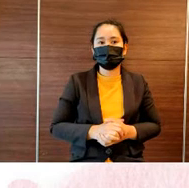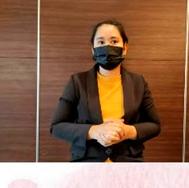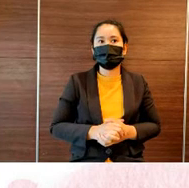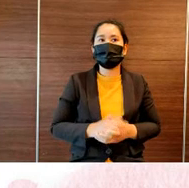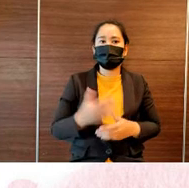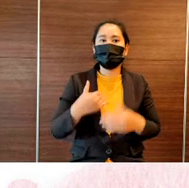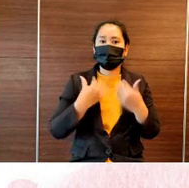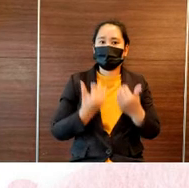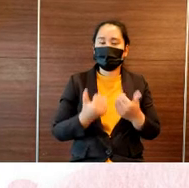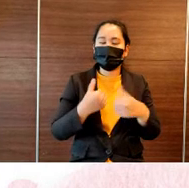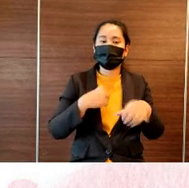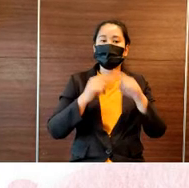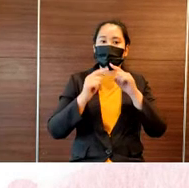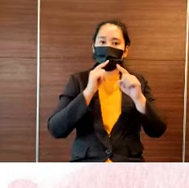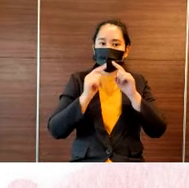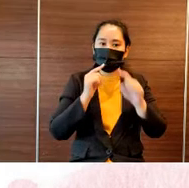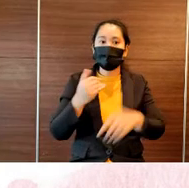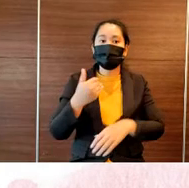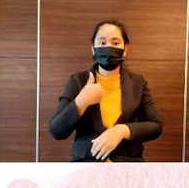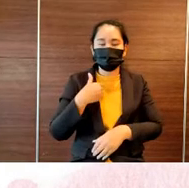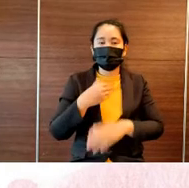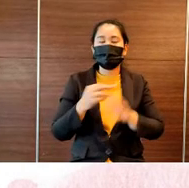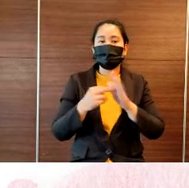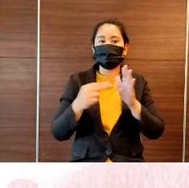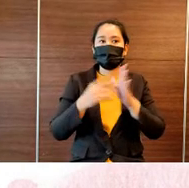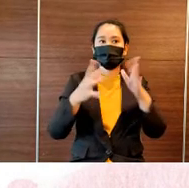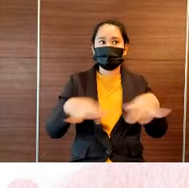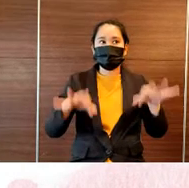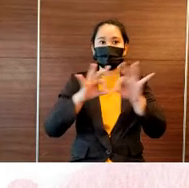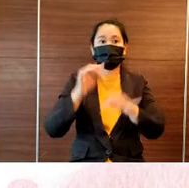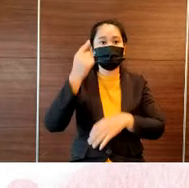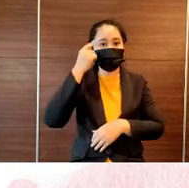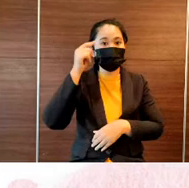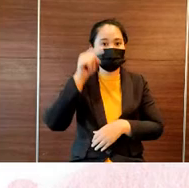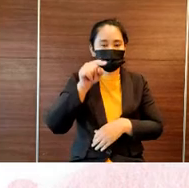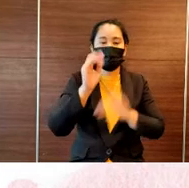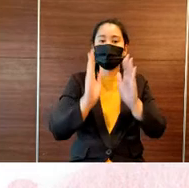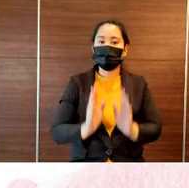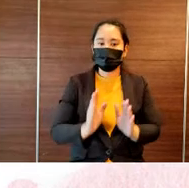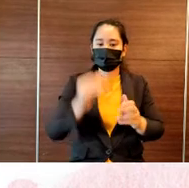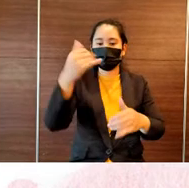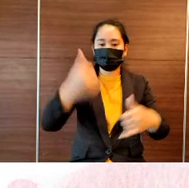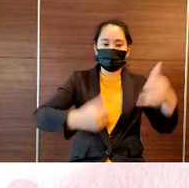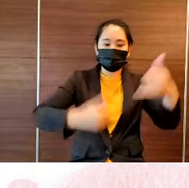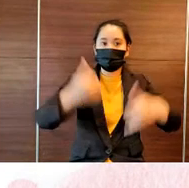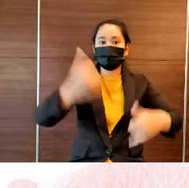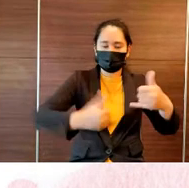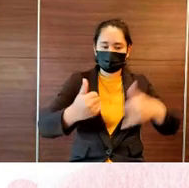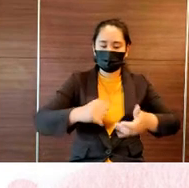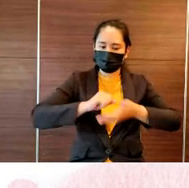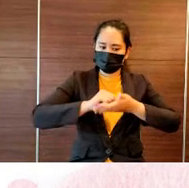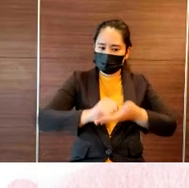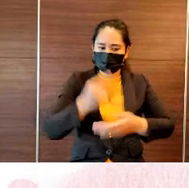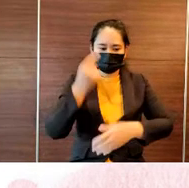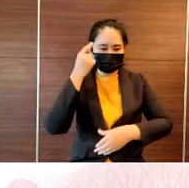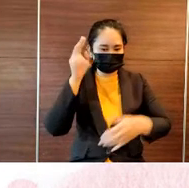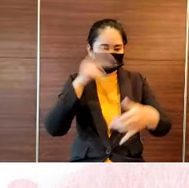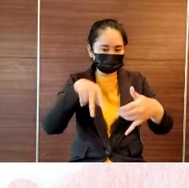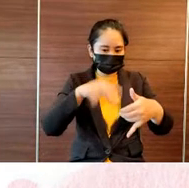ที่เรากำลังคุยกันวันนี้ต้องคำนึงถึงความต้องการของผู้รับบริการความต้องการของผู้รับบริ